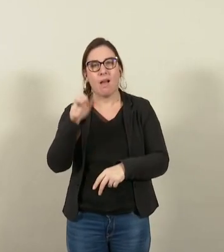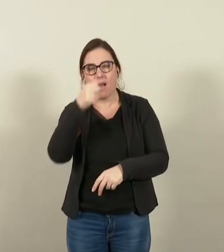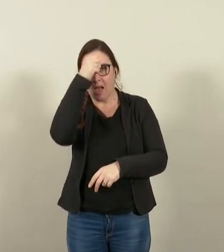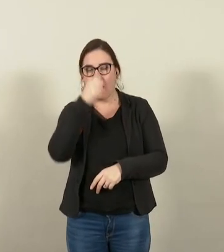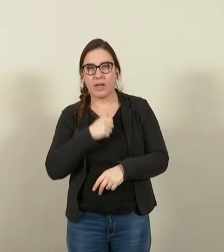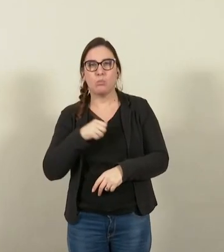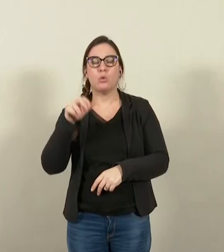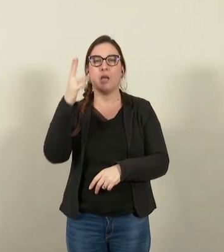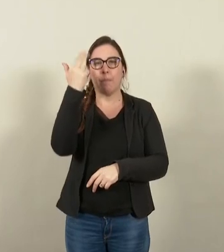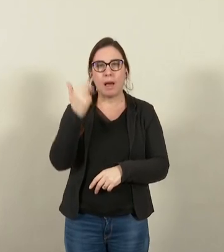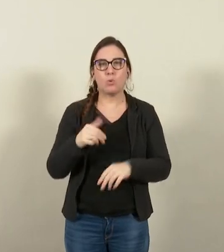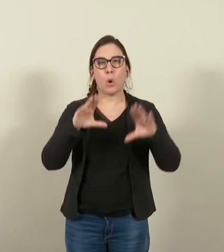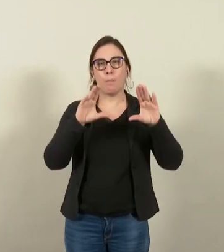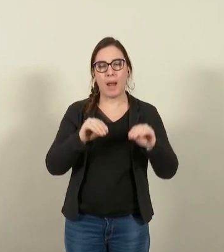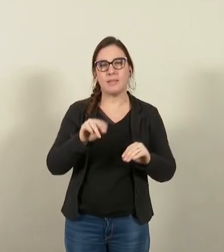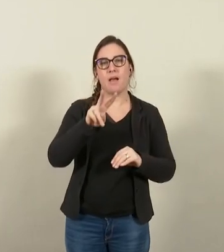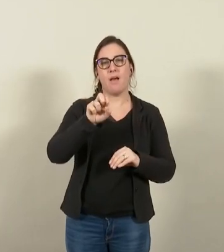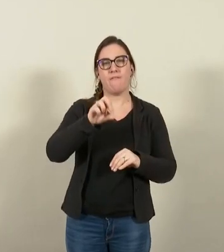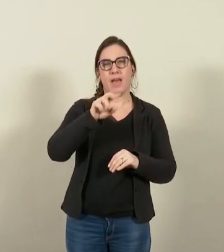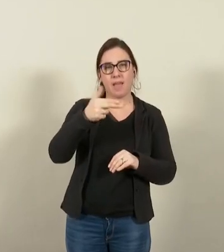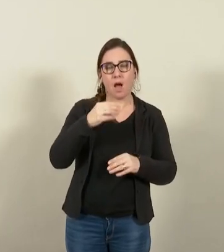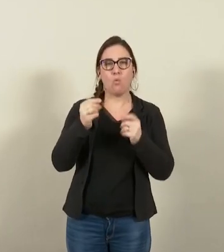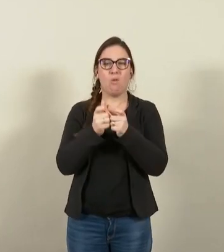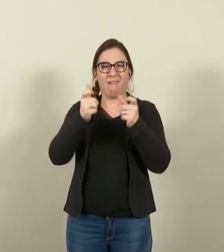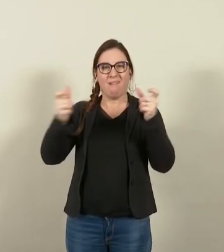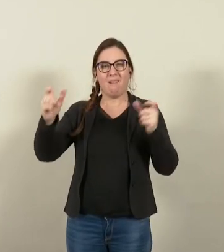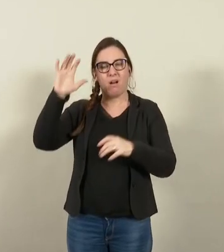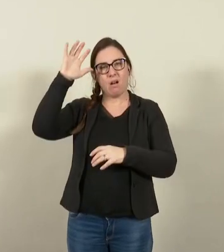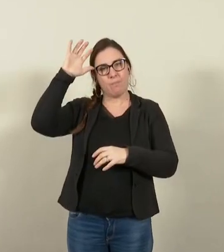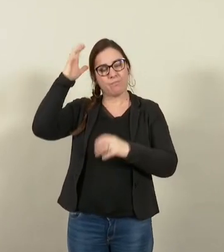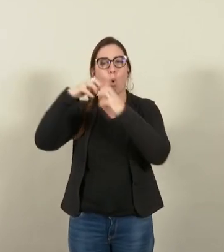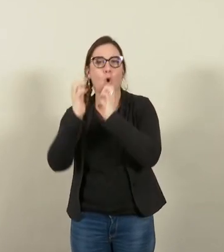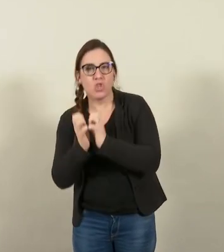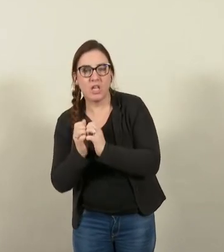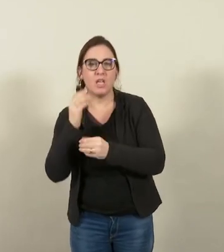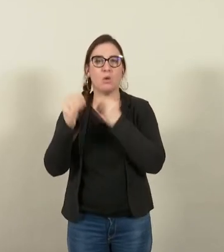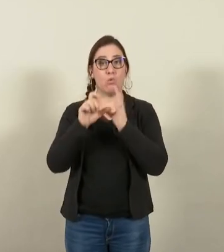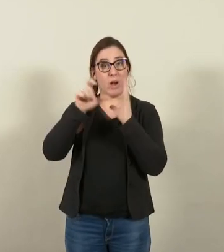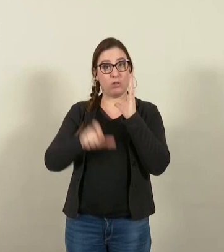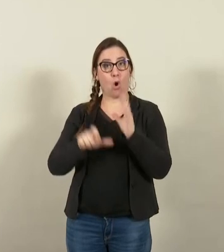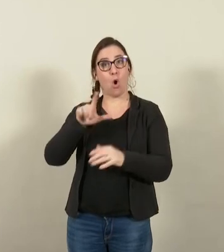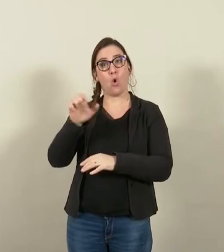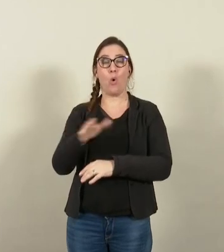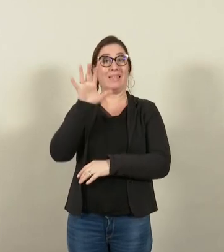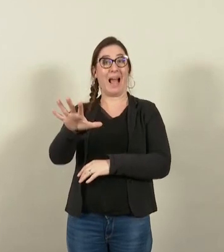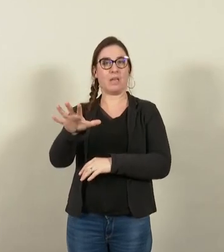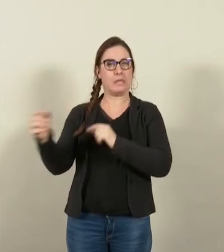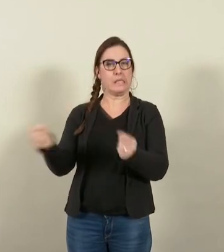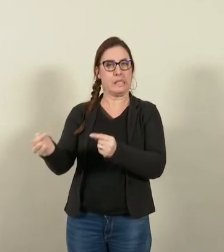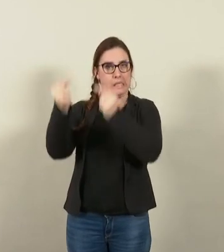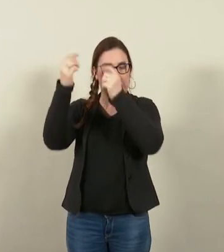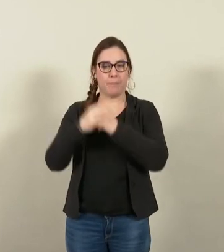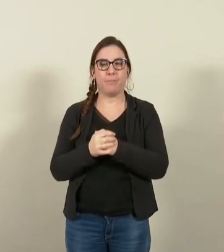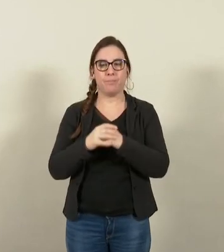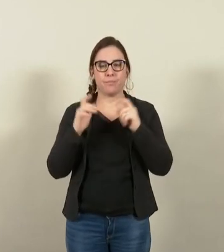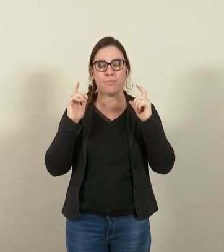la place de Verdin pour l'Orangerie pour le restaurant Le 5 pour lequel vous êtes en conflit pour le couvent des des